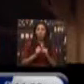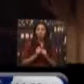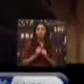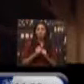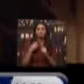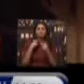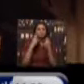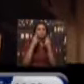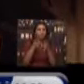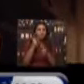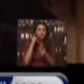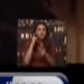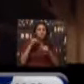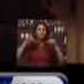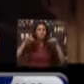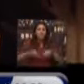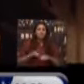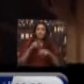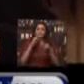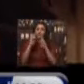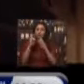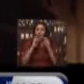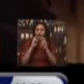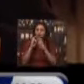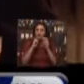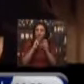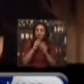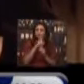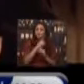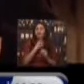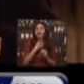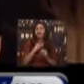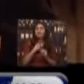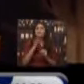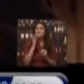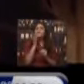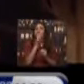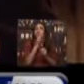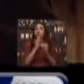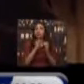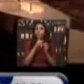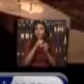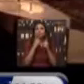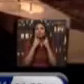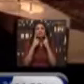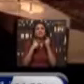فجاء مرة الاستاذ فطين عبد الوهاب في المكتب وقاعد وبيحكي وبيتكلم،